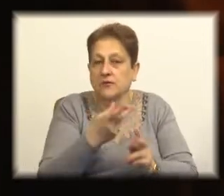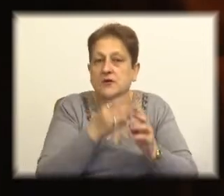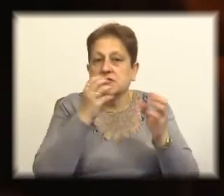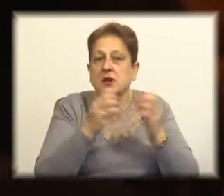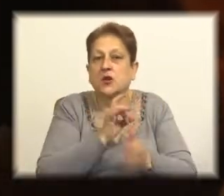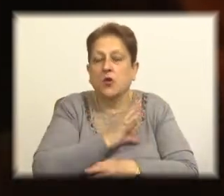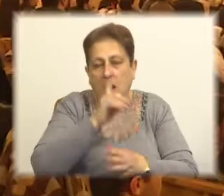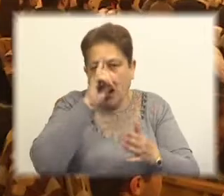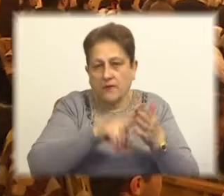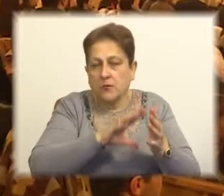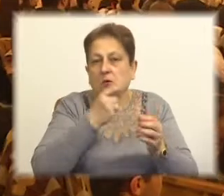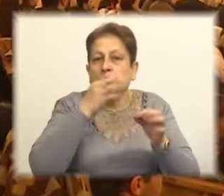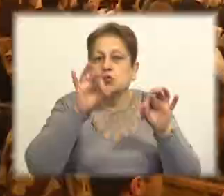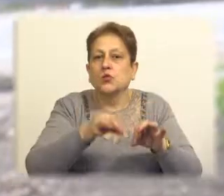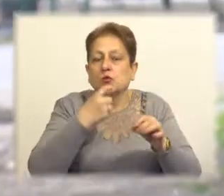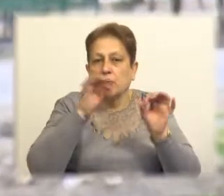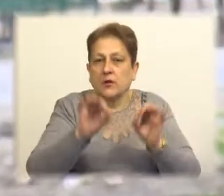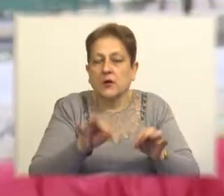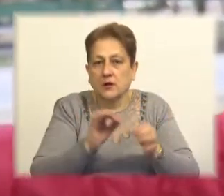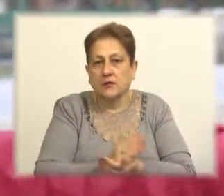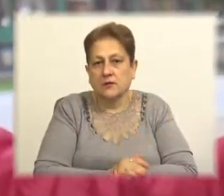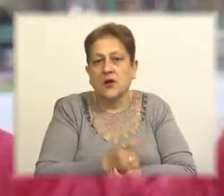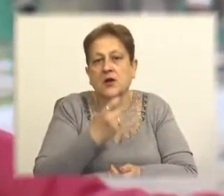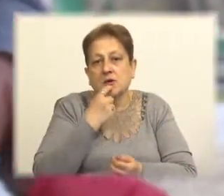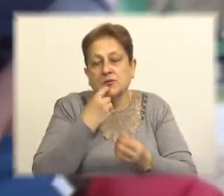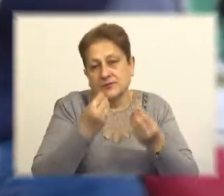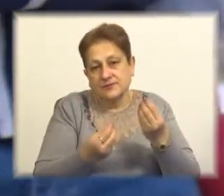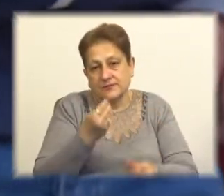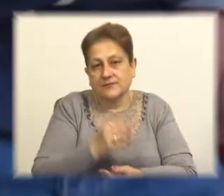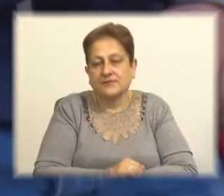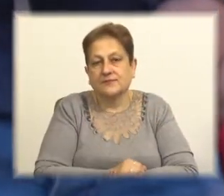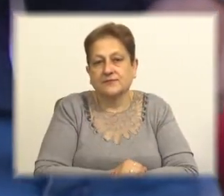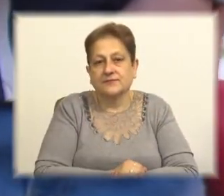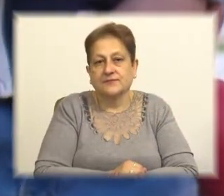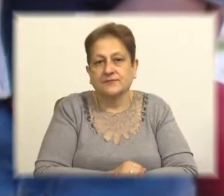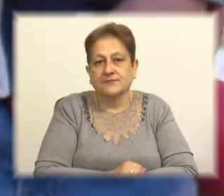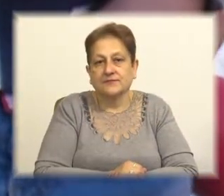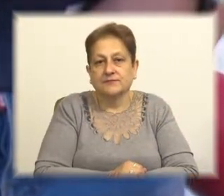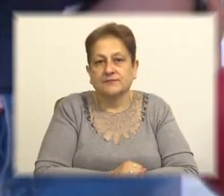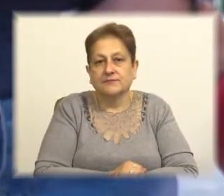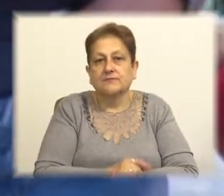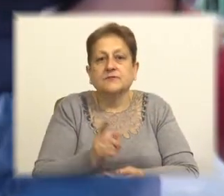Զատկի տոնին հավատացյալները ձու են ներկում։ Ջուրներ եմ քցում։ Ինչ գույներ